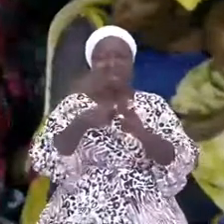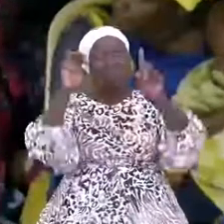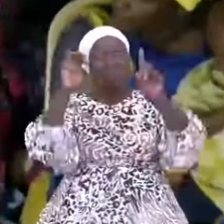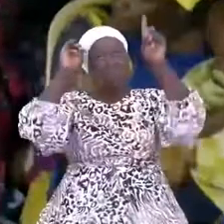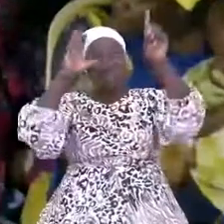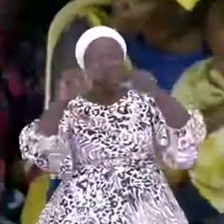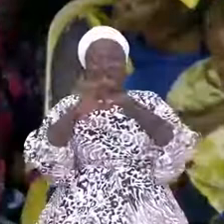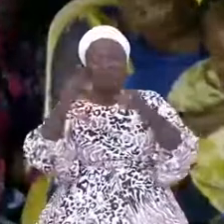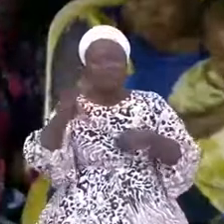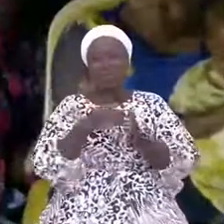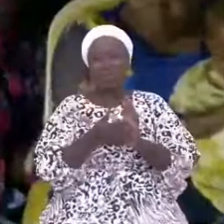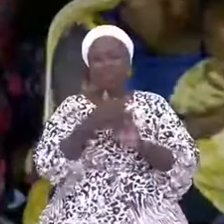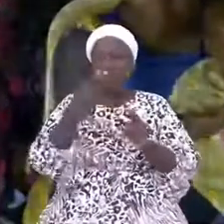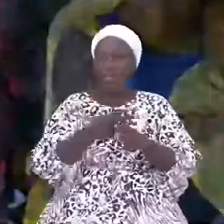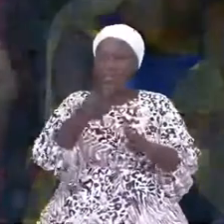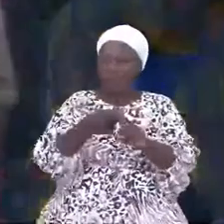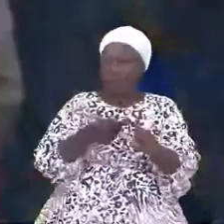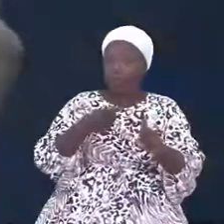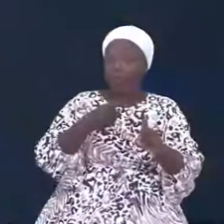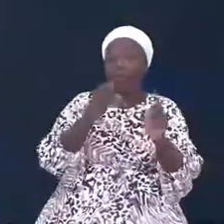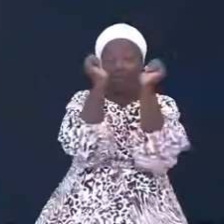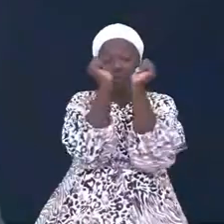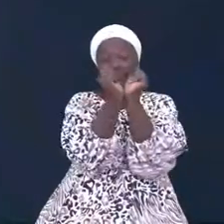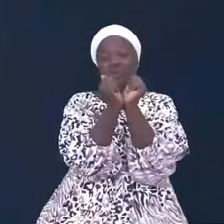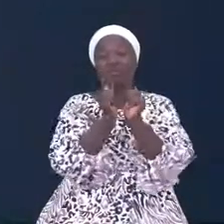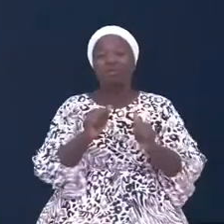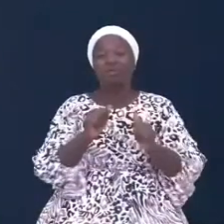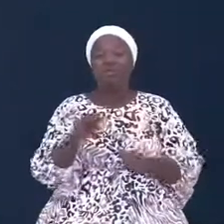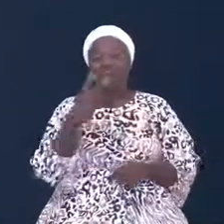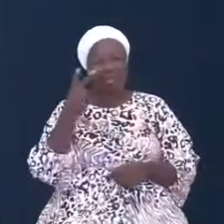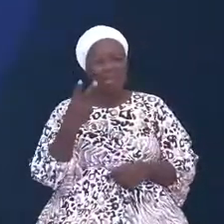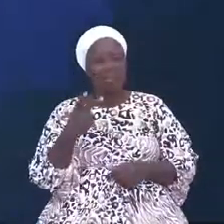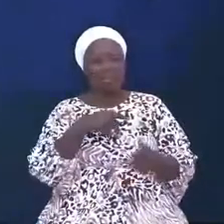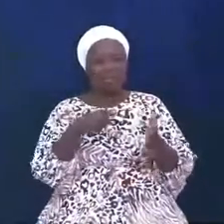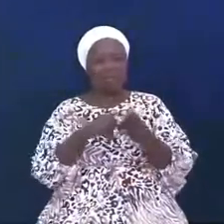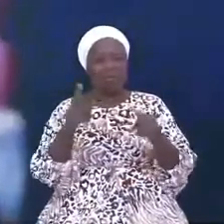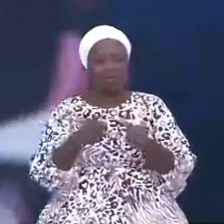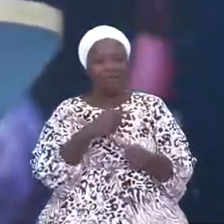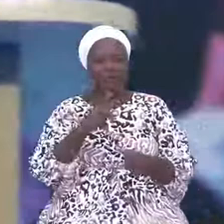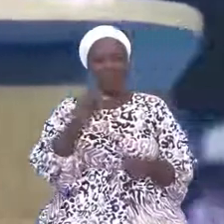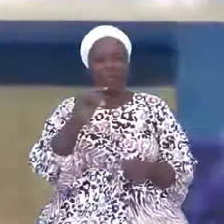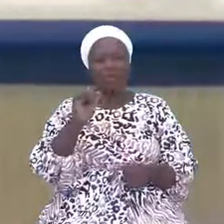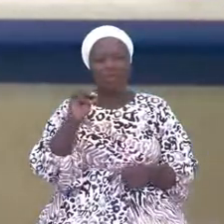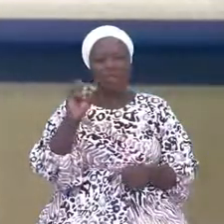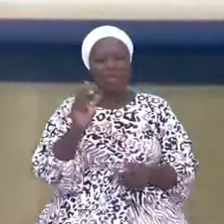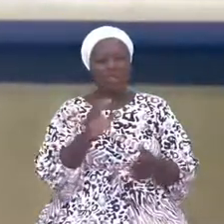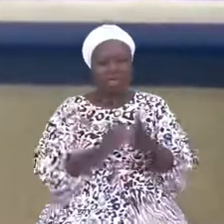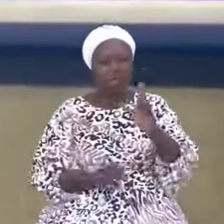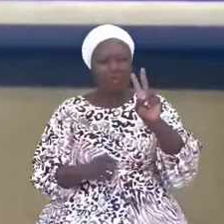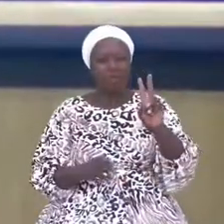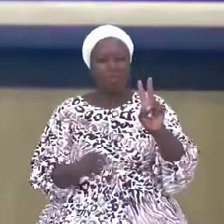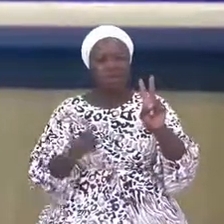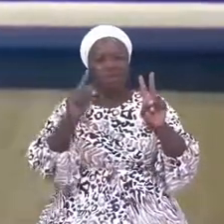Je dis, il va te libérer. Il va te libérer de l'esclavage. Voyons ceci en